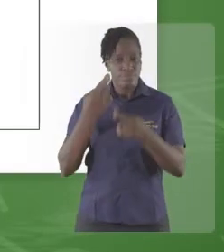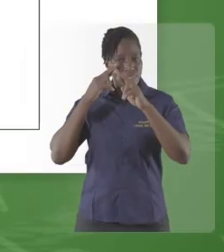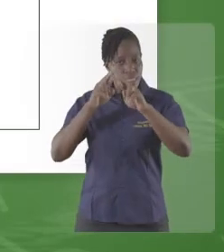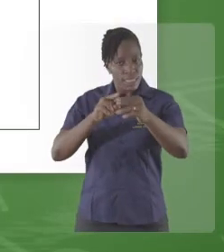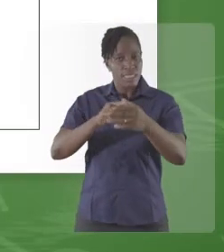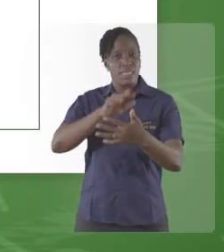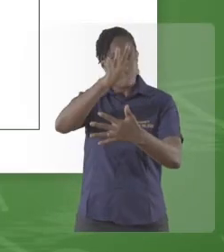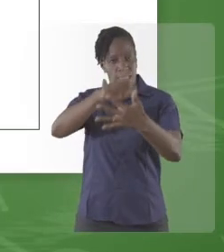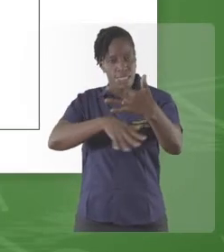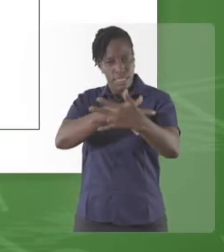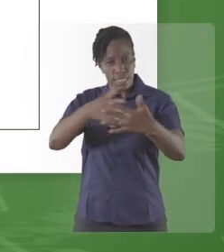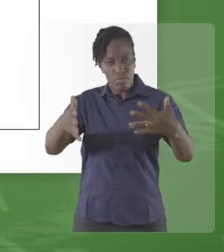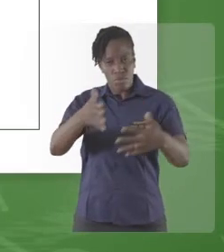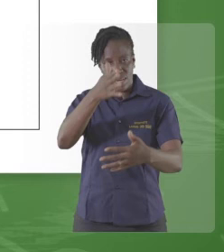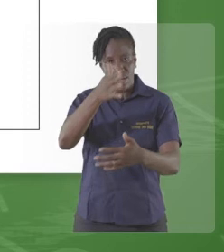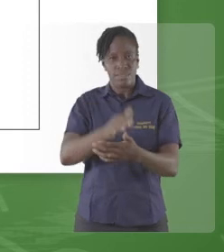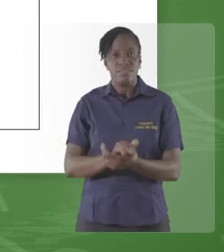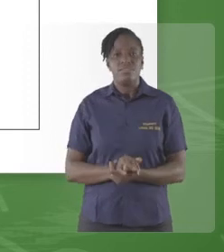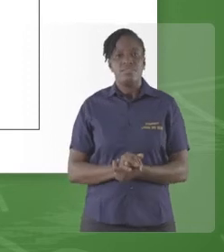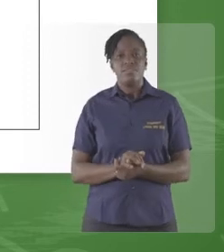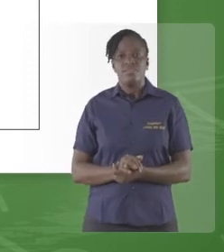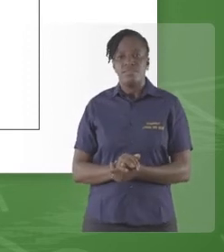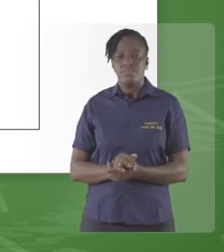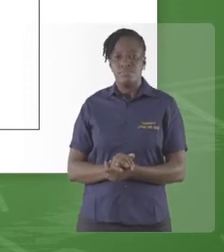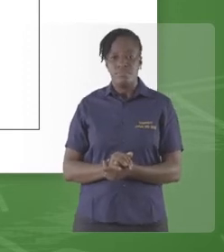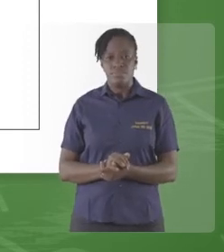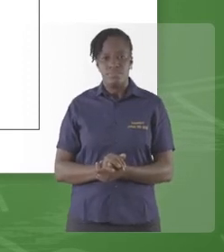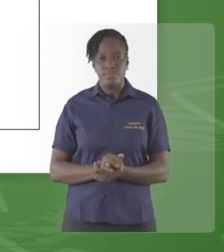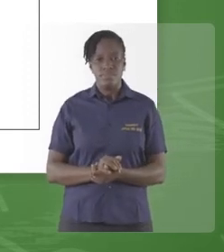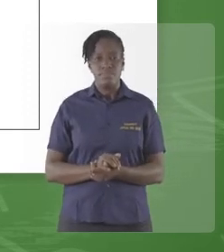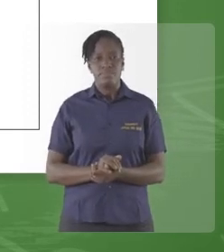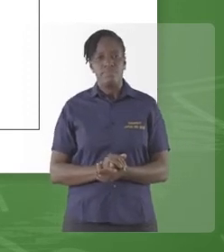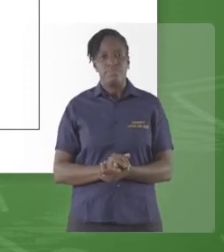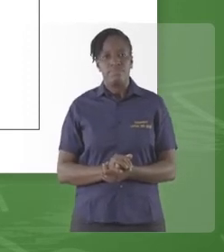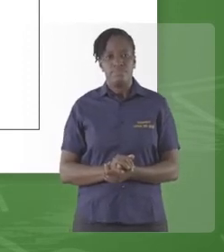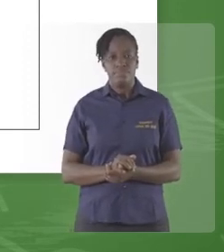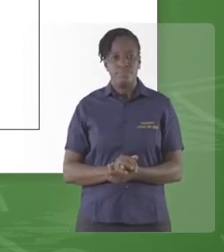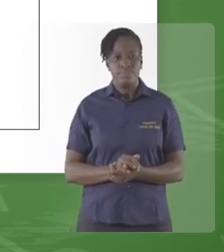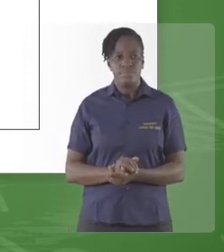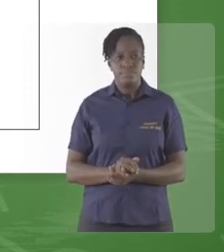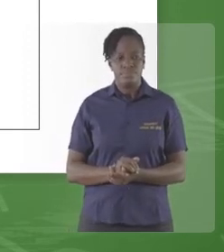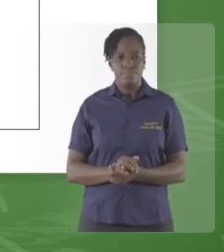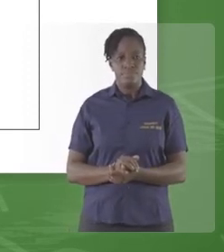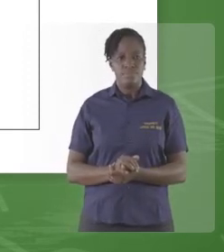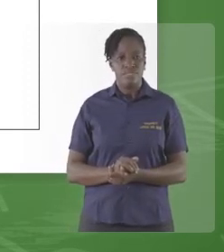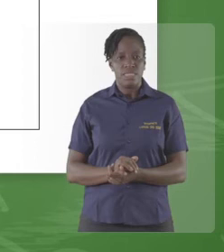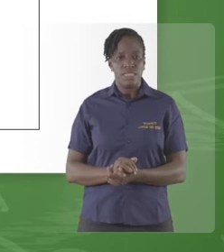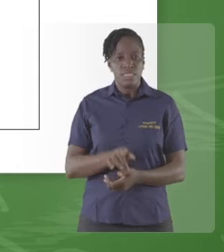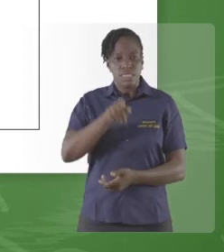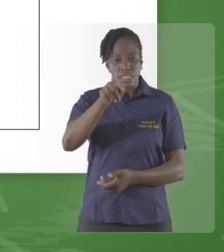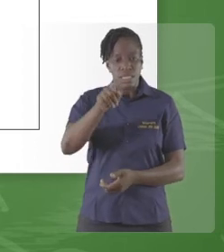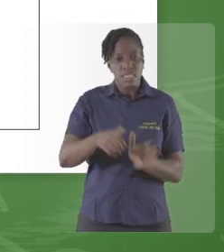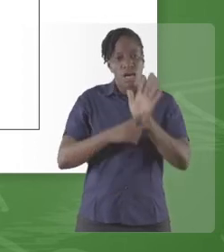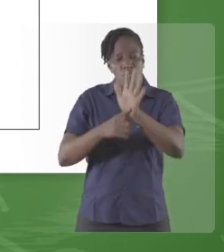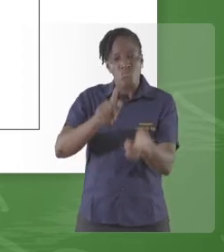Nous observons le premier tableau suivant qui révèle les modifications au niveau